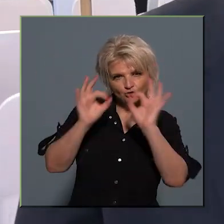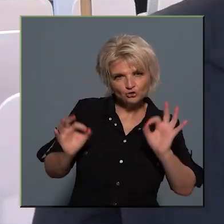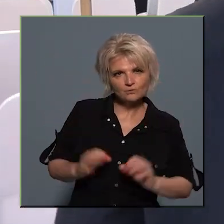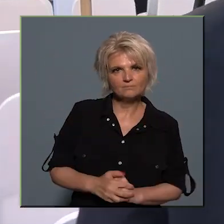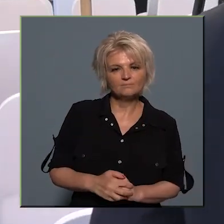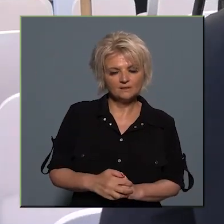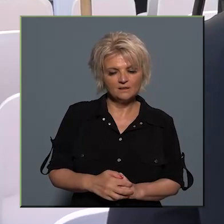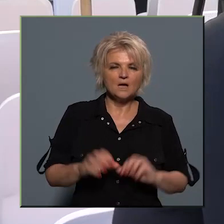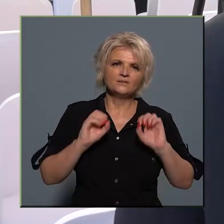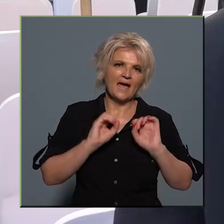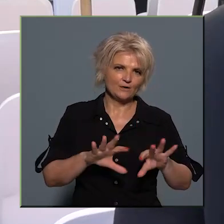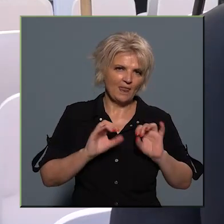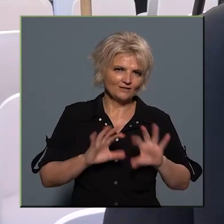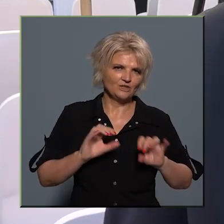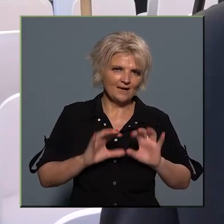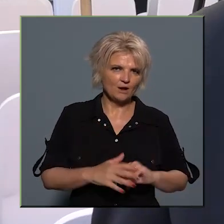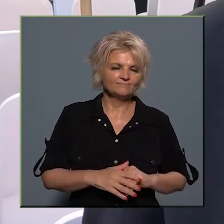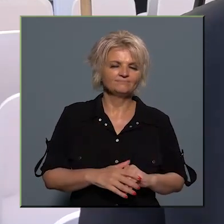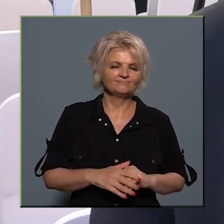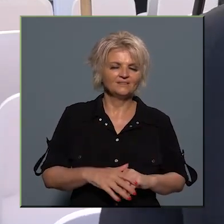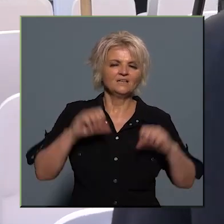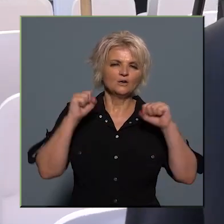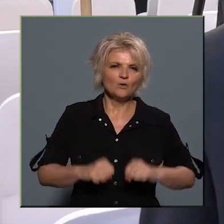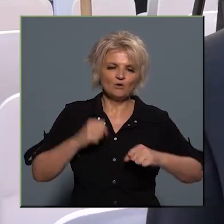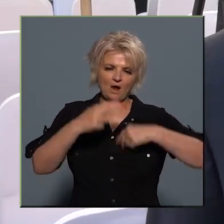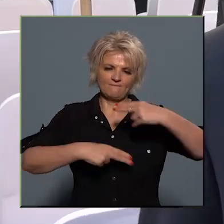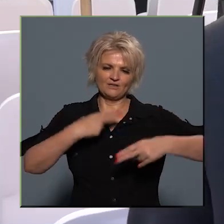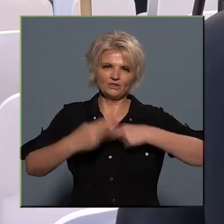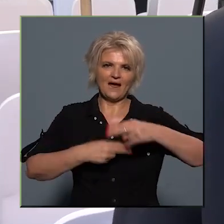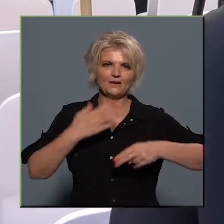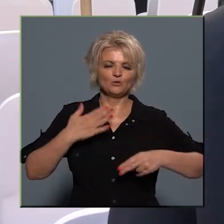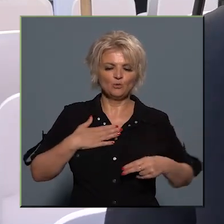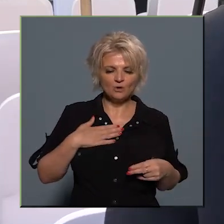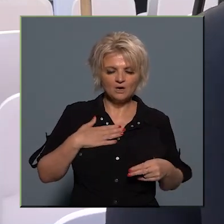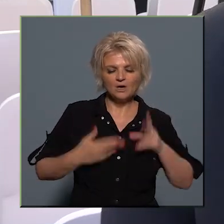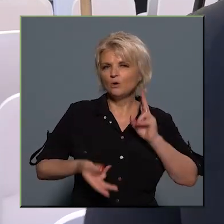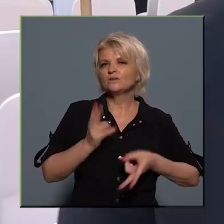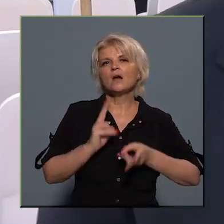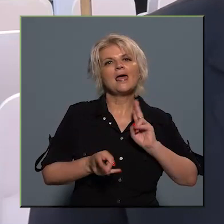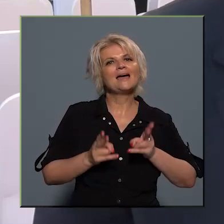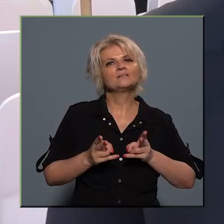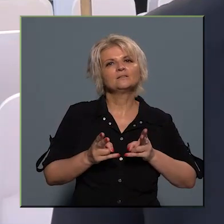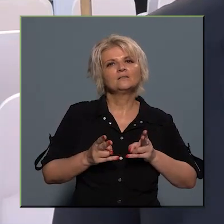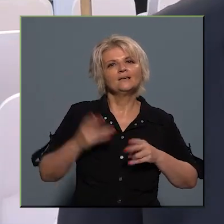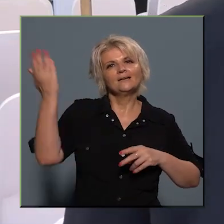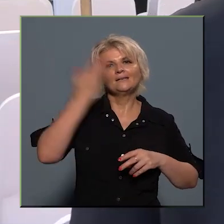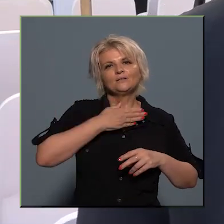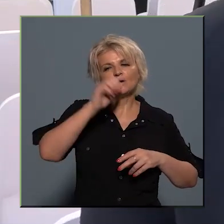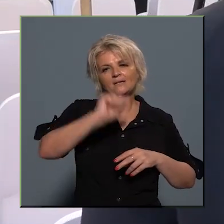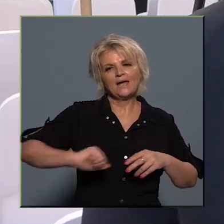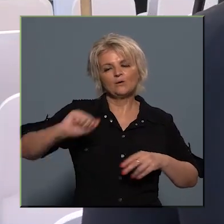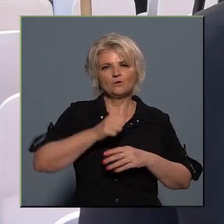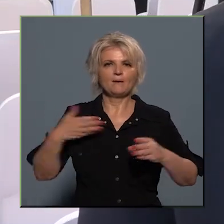bekevelésére, tárolására. Komolyan vizsgáljuk a backbone, tehát hogyan lehet a hidrogén Európán